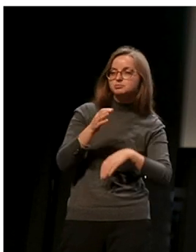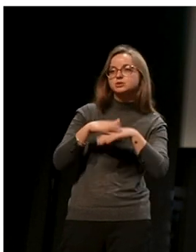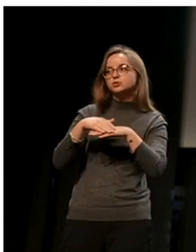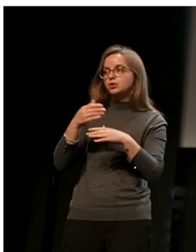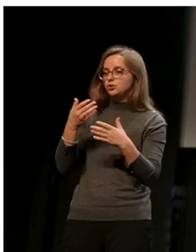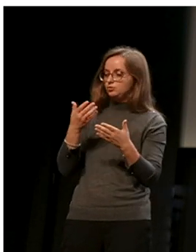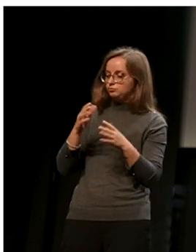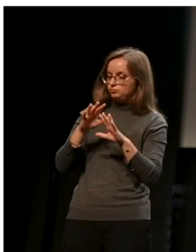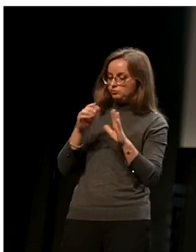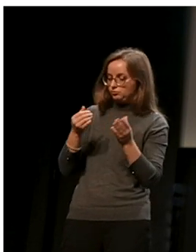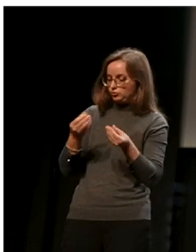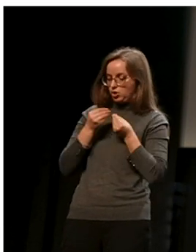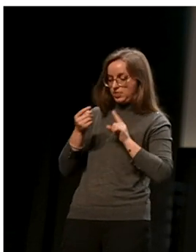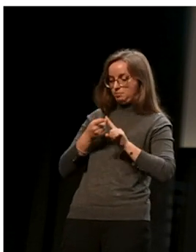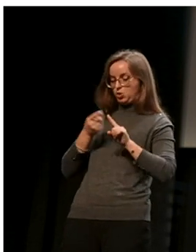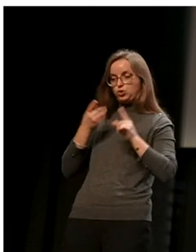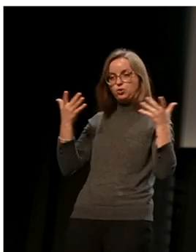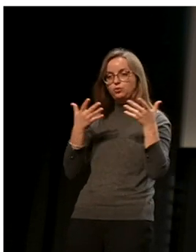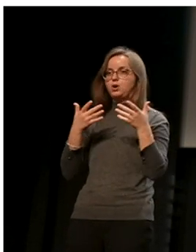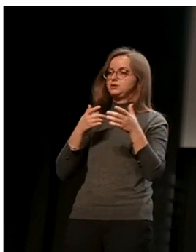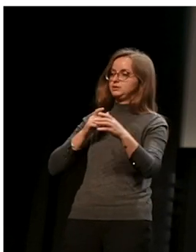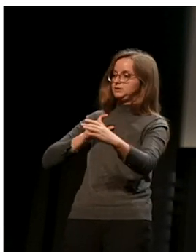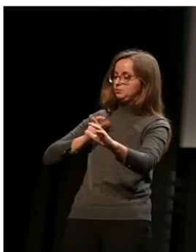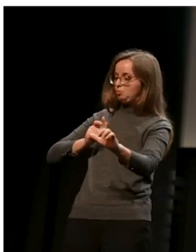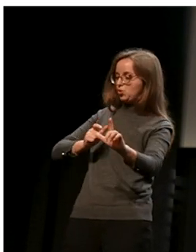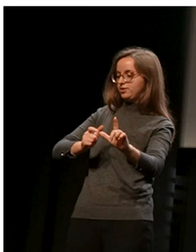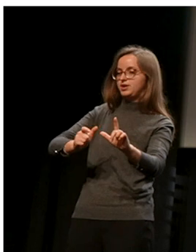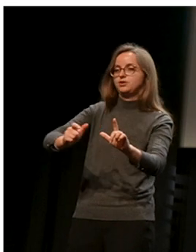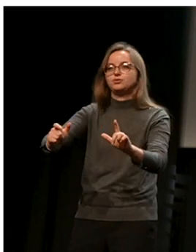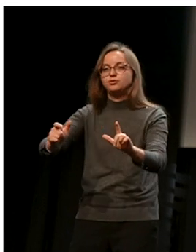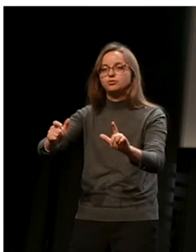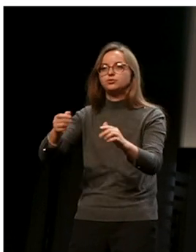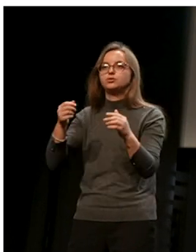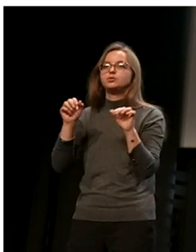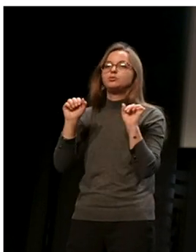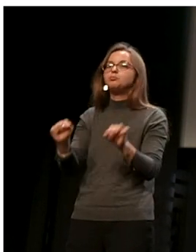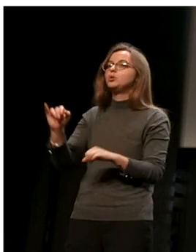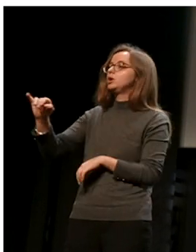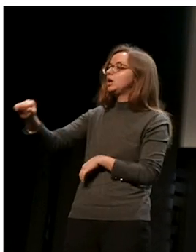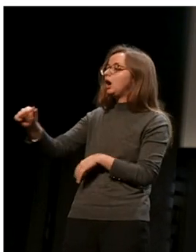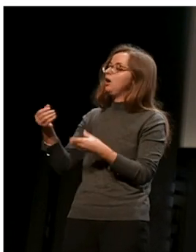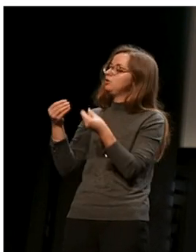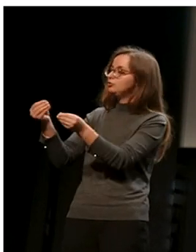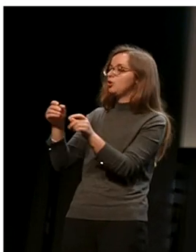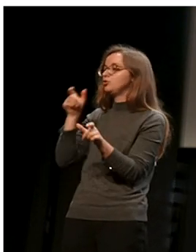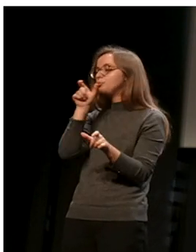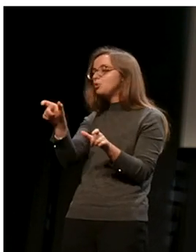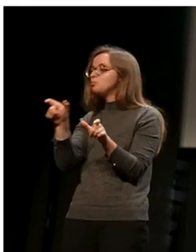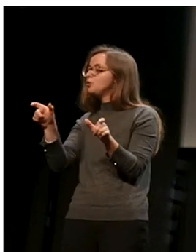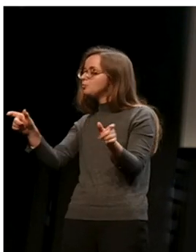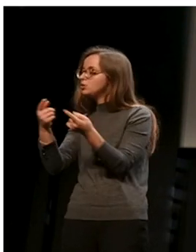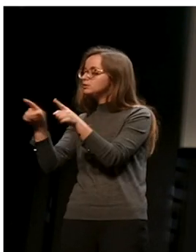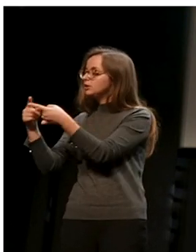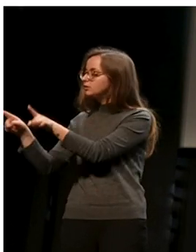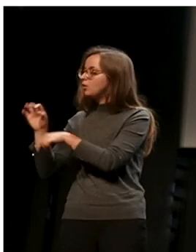les échecs, etc., par mes recherches, on peut l'avoir avec une IA en tapant différents prompts, en affinant l'image, etc. Mais l'illustrateur, là,